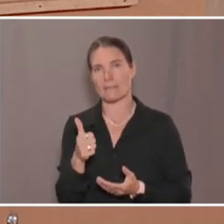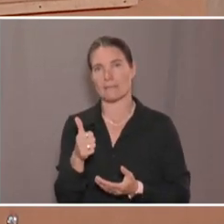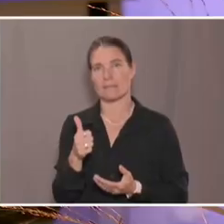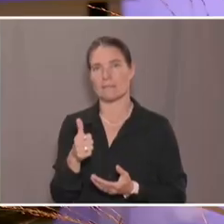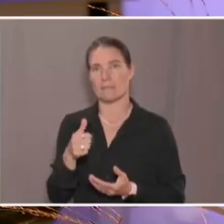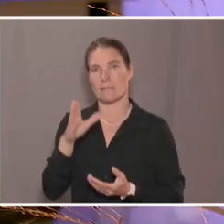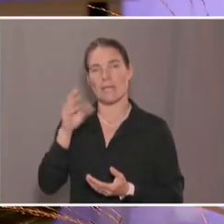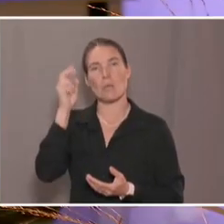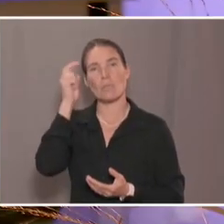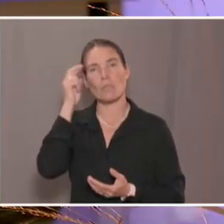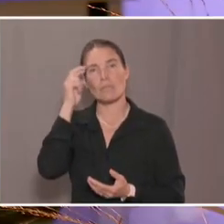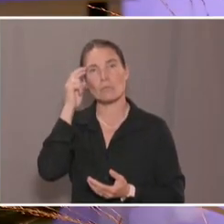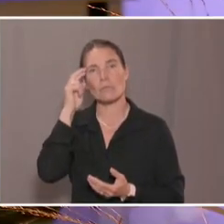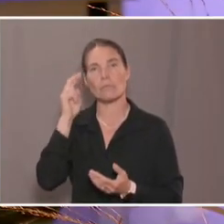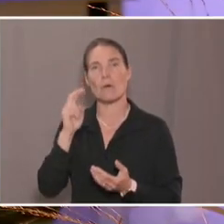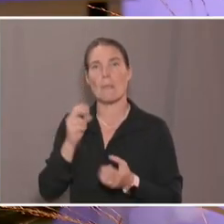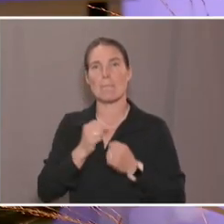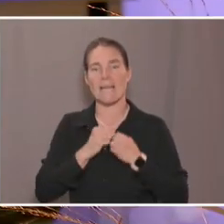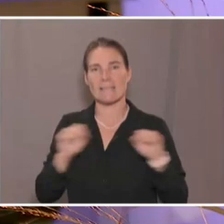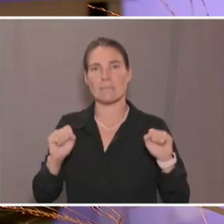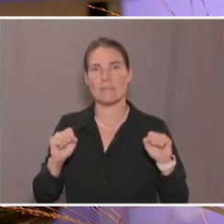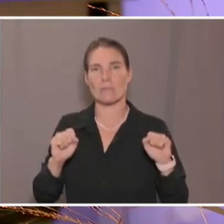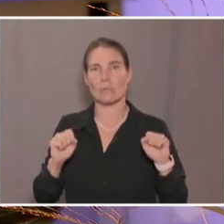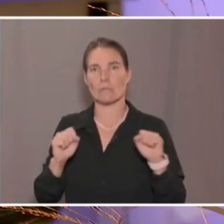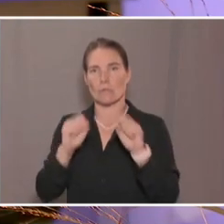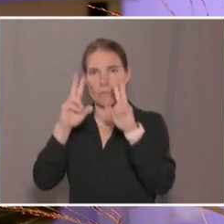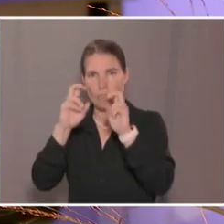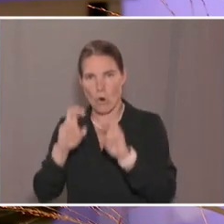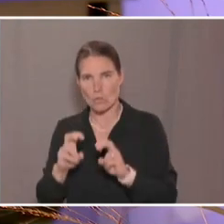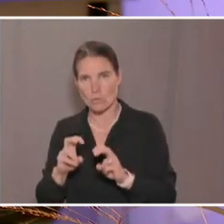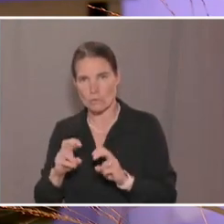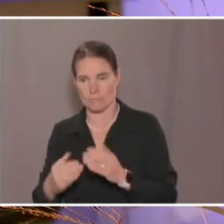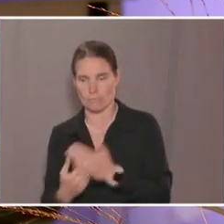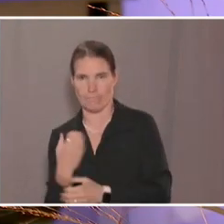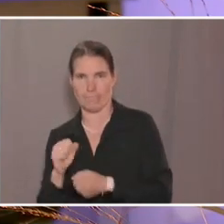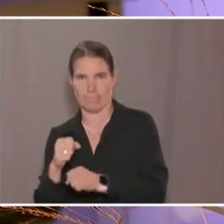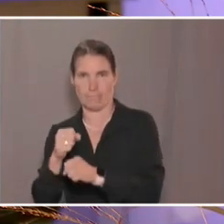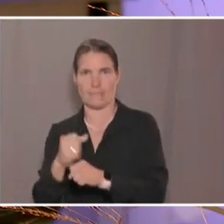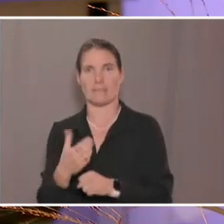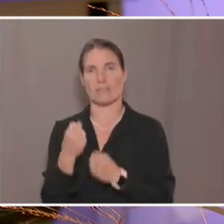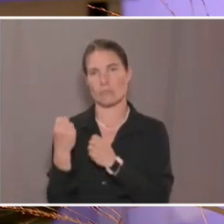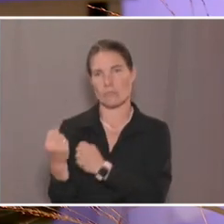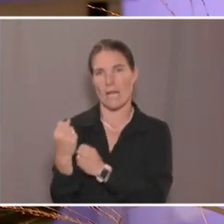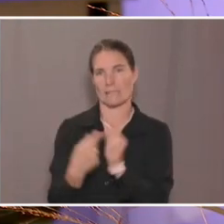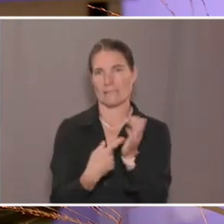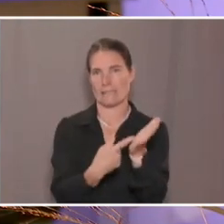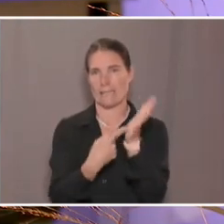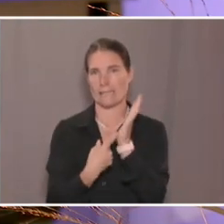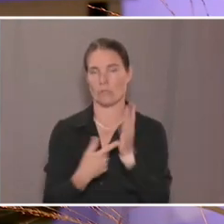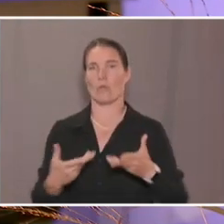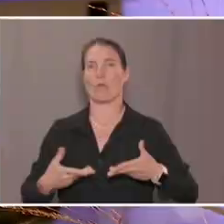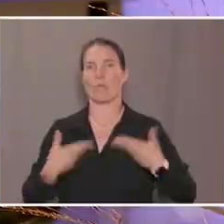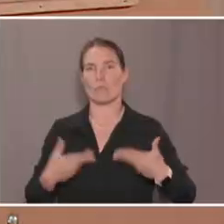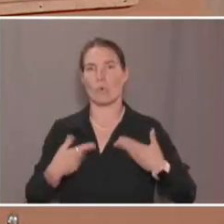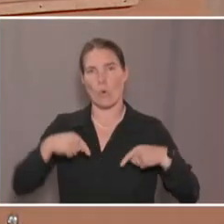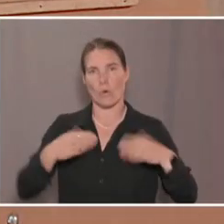eine Professur für Partizipations- und Demokratieforschung einzurichten. Das ist ein starkes Zeichen und ich freue mich, dass wir